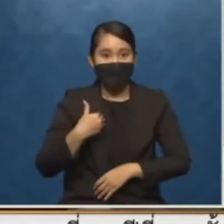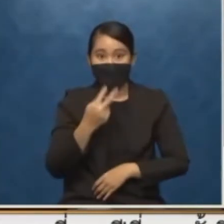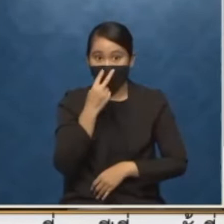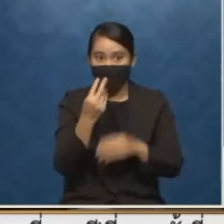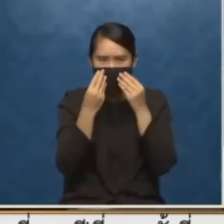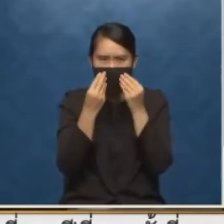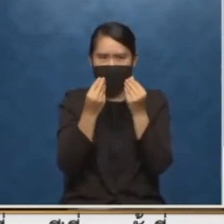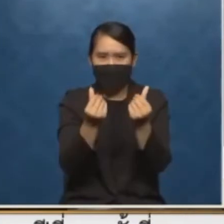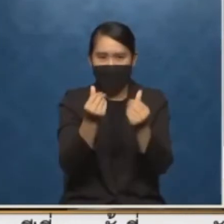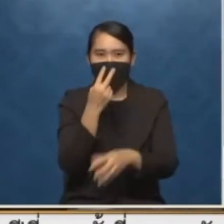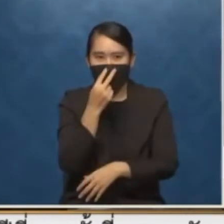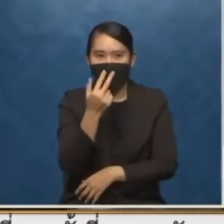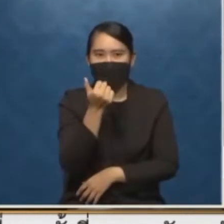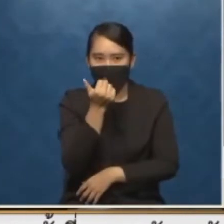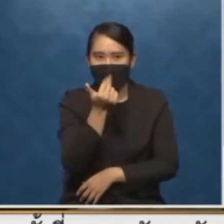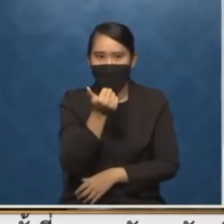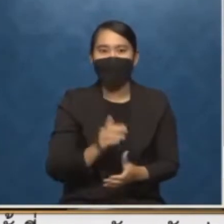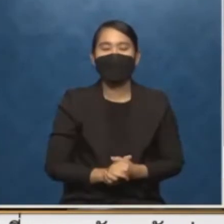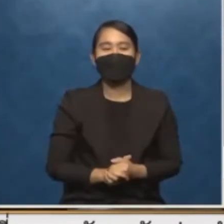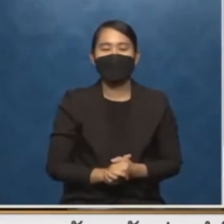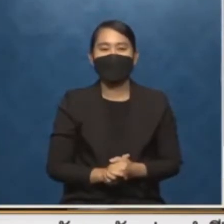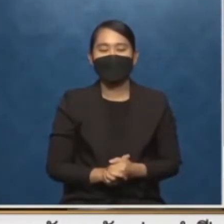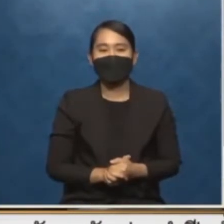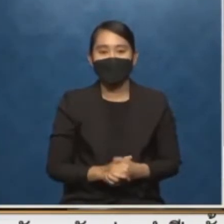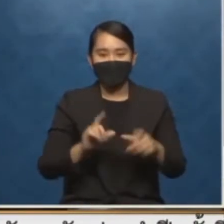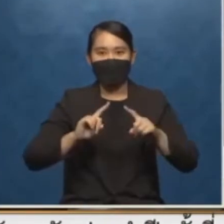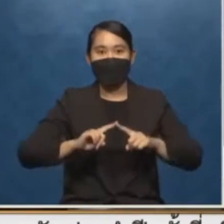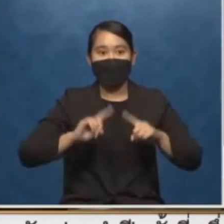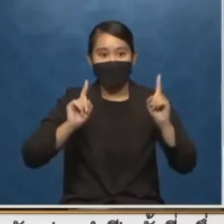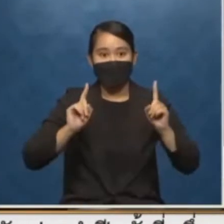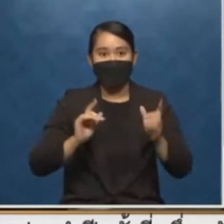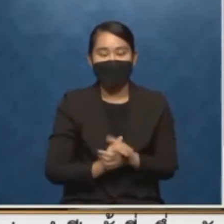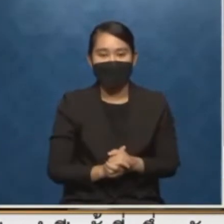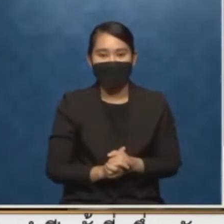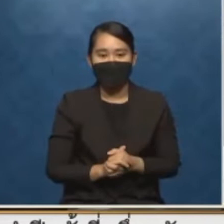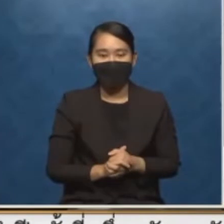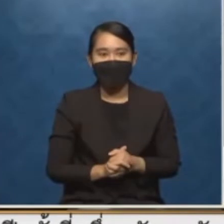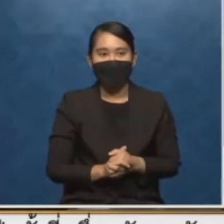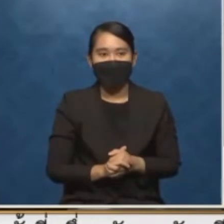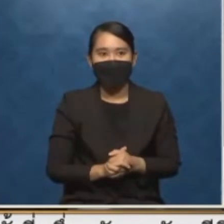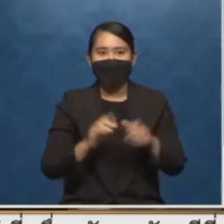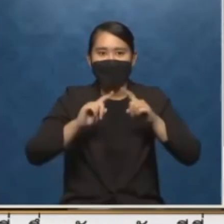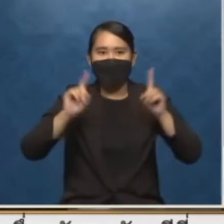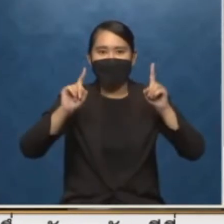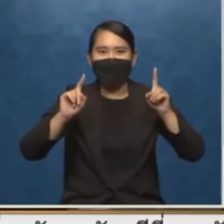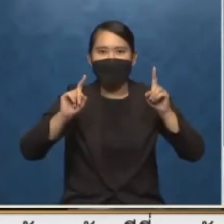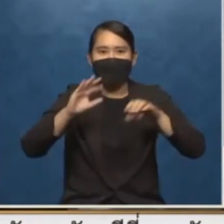ดของท่านก็ได้ครับท่านคุณหญิงครับแต่ว่าหลังจากนั้นมันยังไม่คลอดยัง